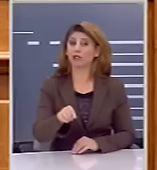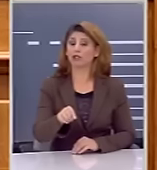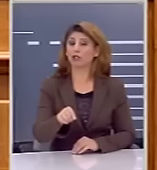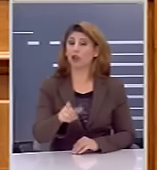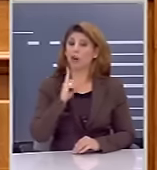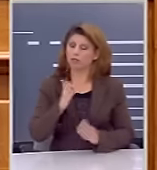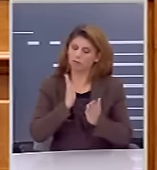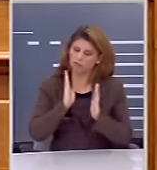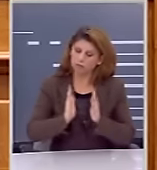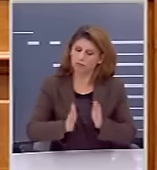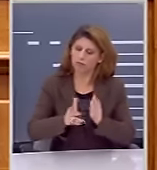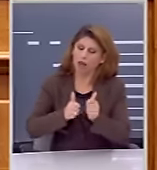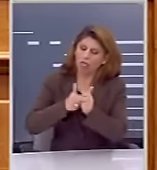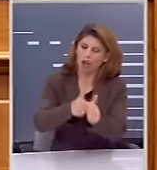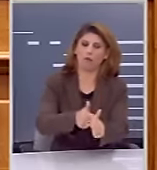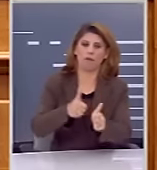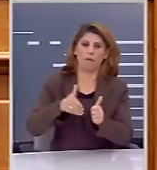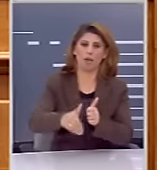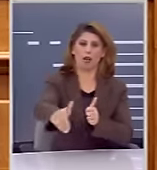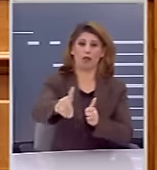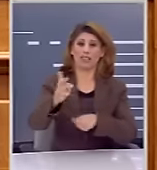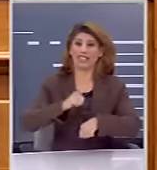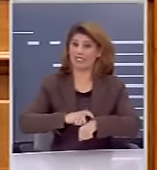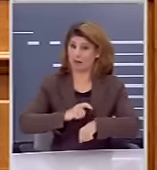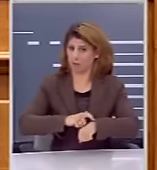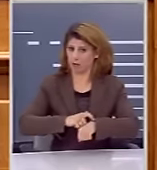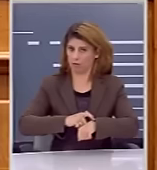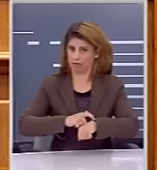είναι η γραμμή την οποία θα ακολουθήσουμε και στο μέλλον. Είναι ώρα λοιπόν